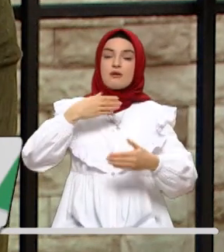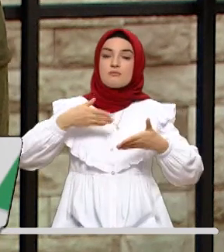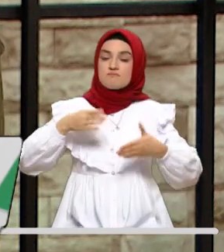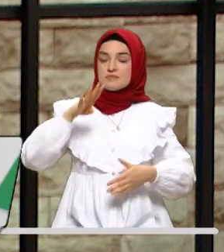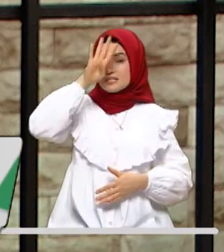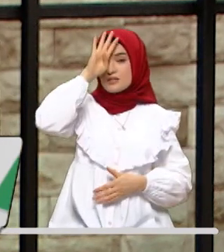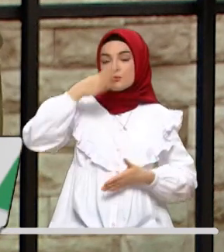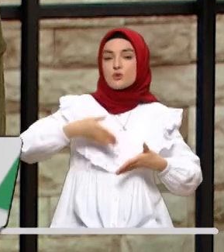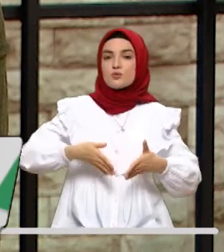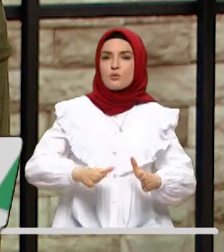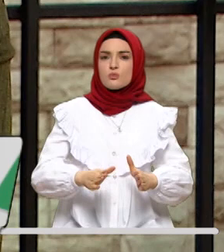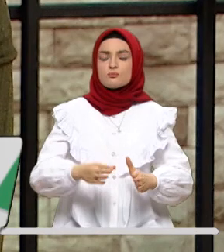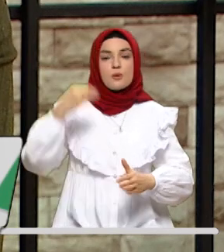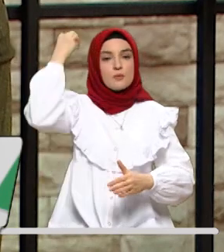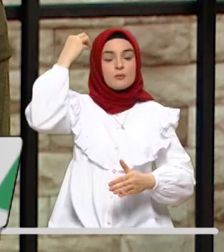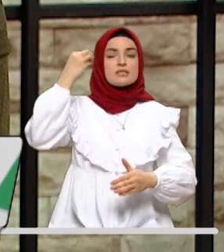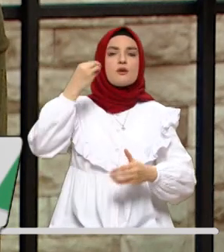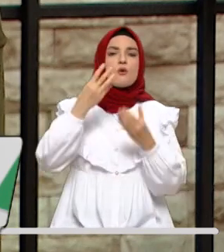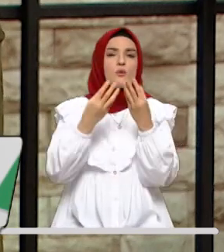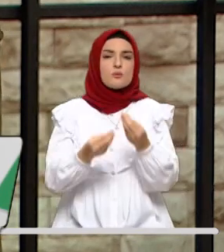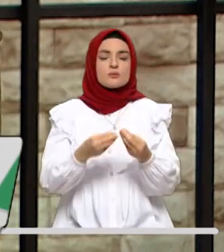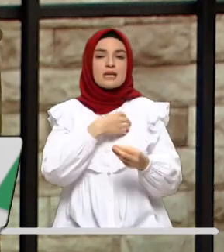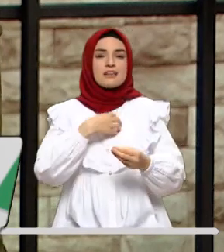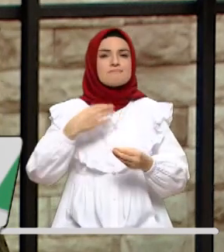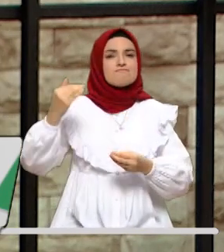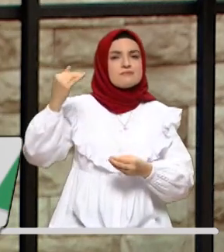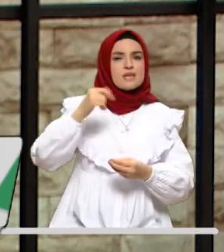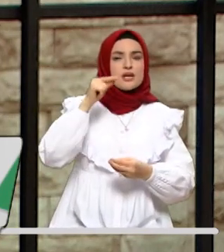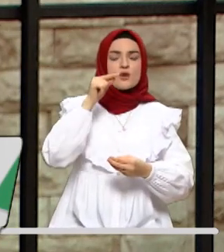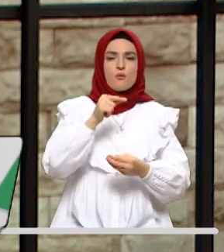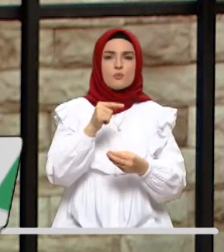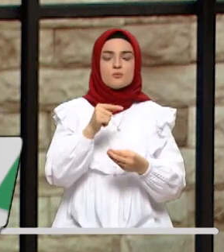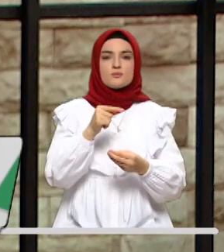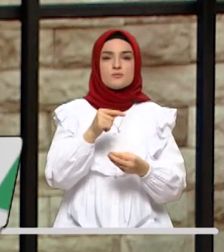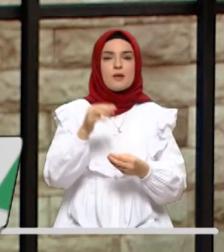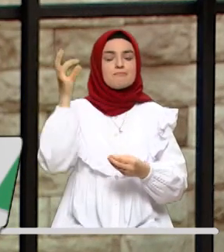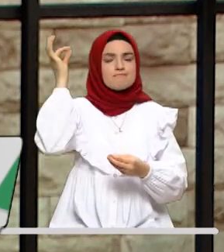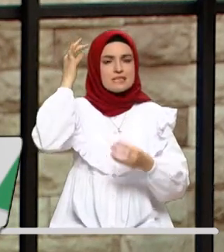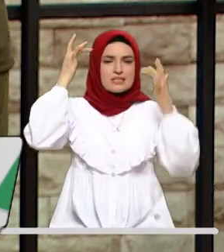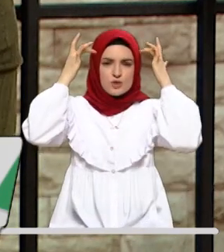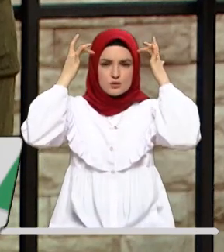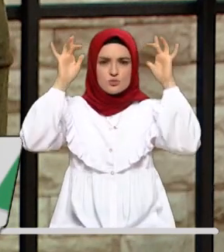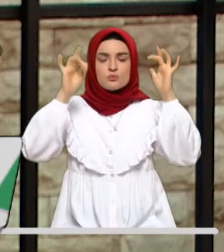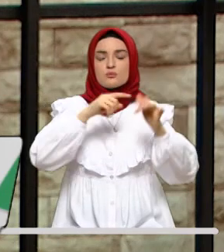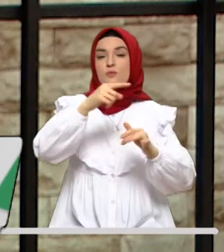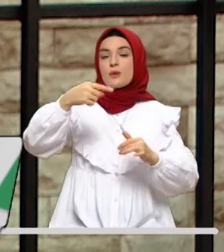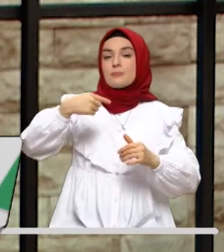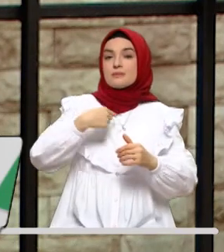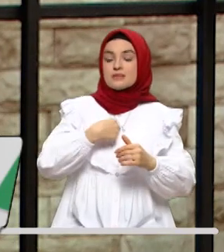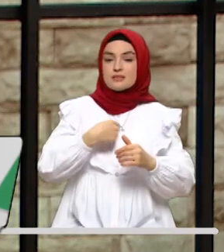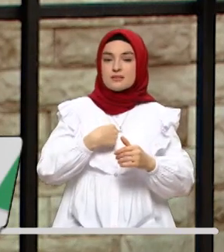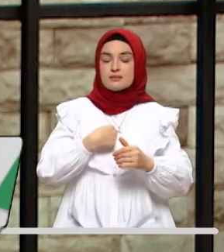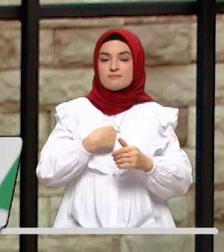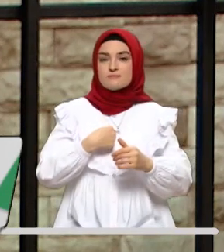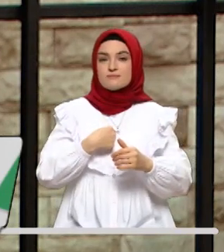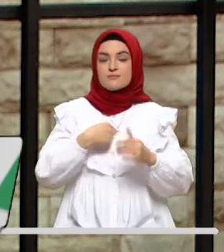hoca olması, annesinden gelen o derin Buhara-i Şerif'ten gelen kültür, bizim havamız, bizim havamızın